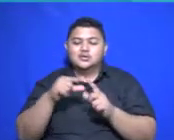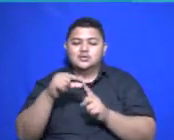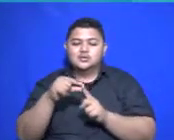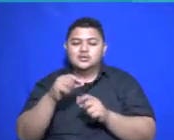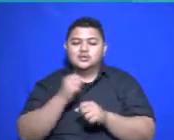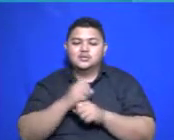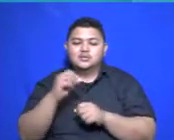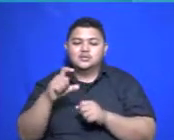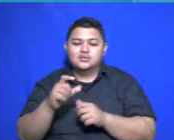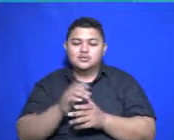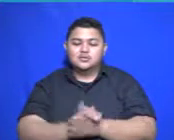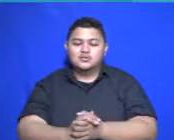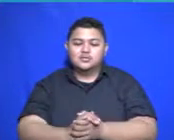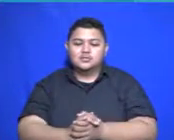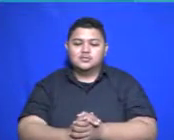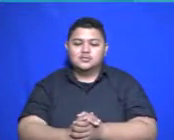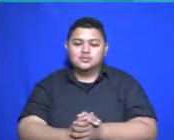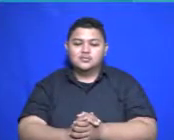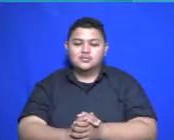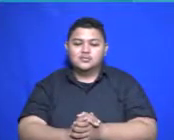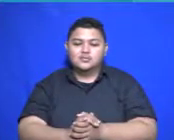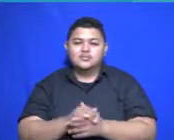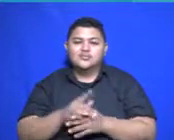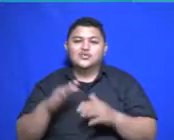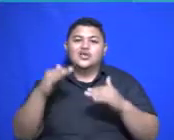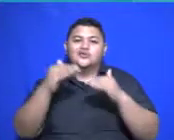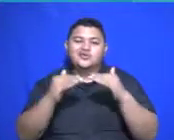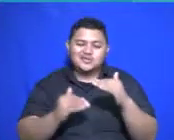Sri Mulyani akan memberikan apresiasi karena kita berhasil untuk efisiensi.